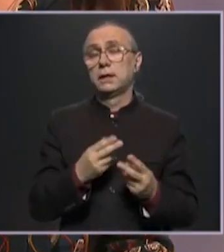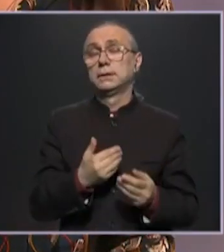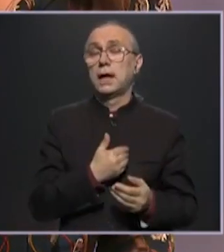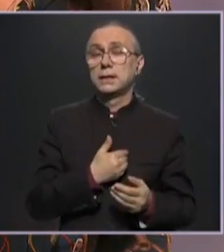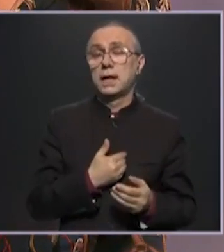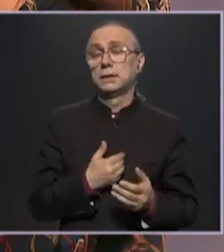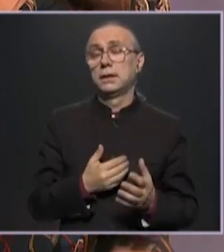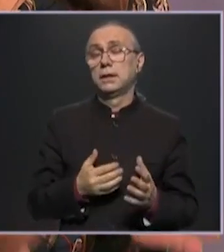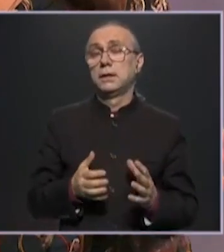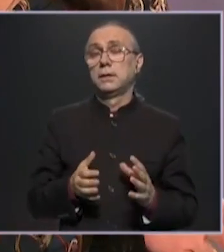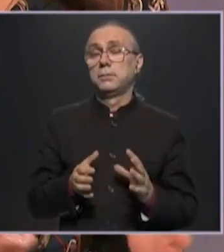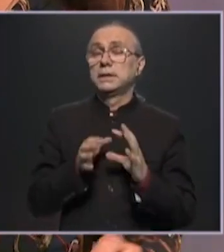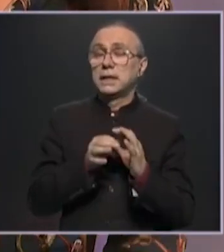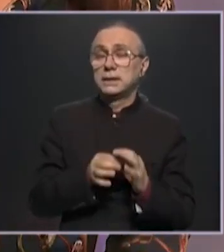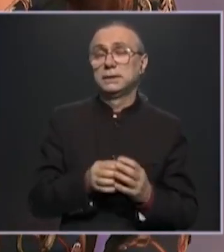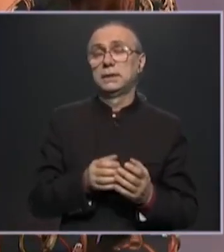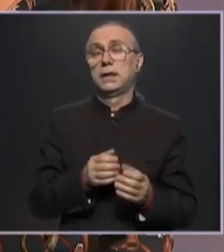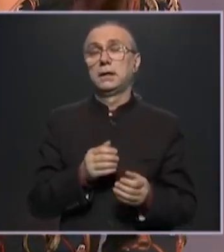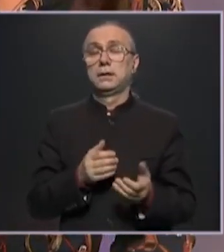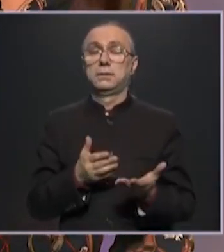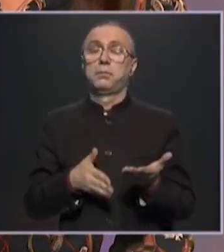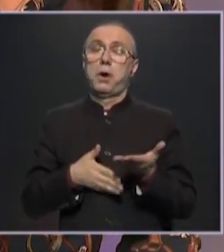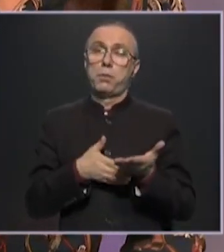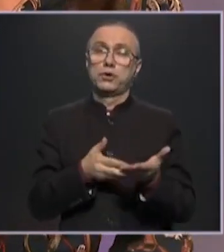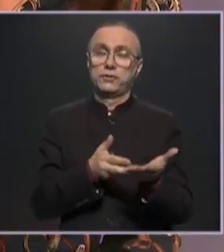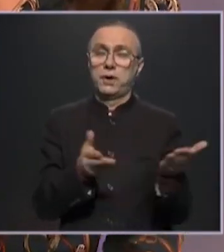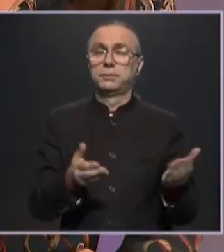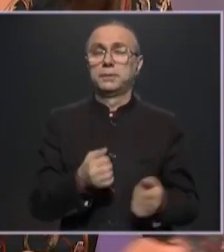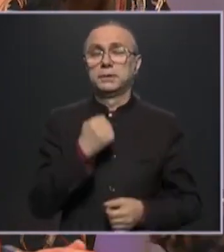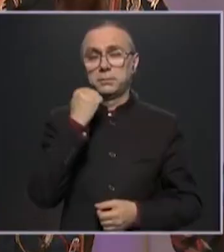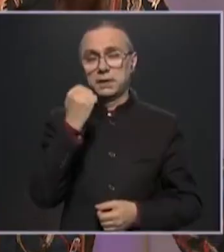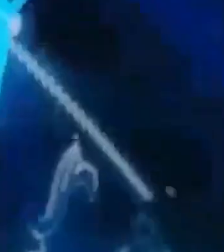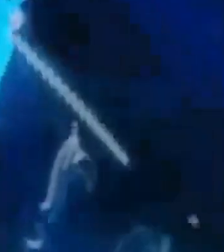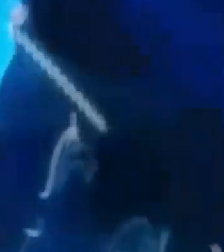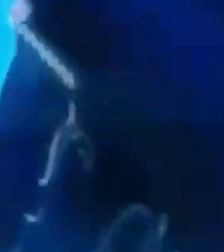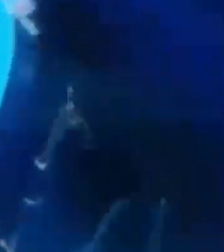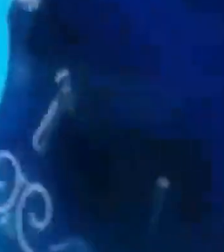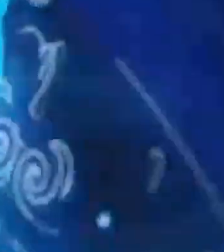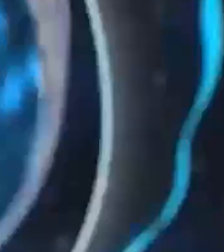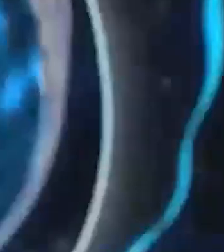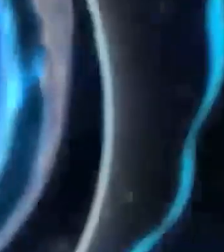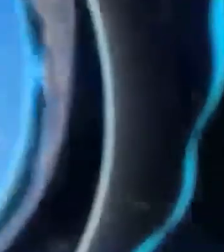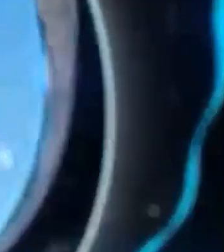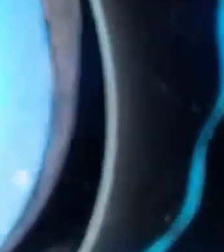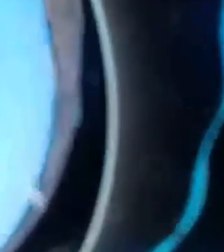вами свяжутся. Большое спасибо, что нашли время для того, чтобы присоединиться к нашему прямому эфиру.